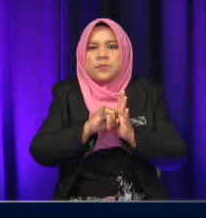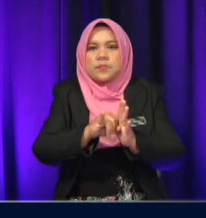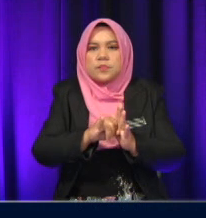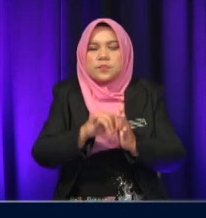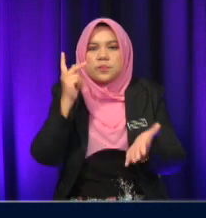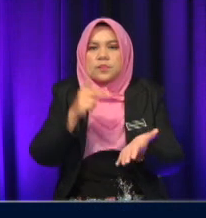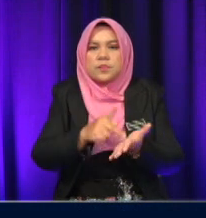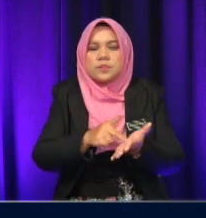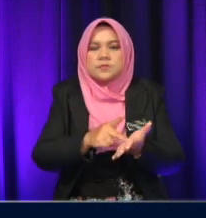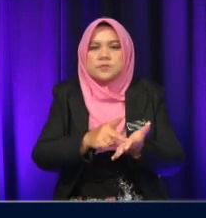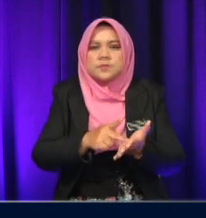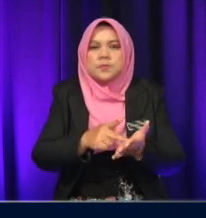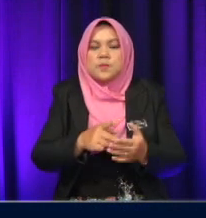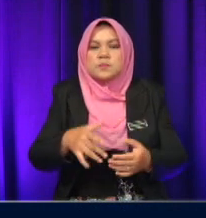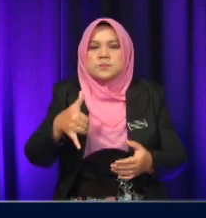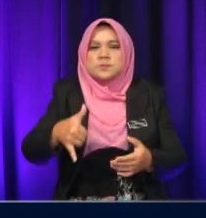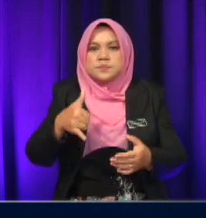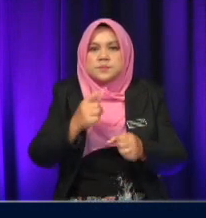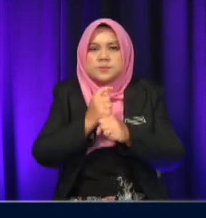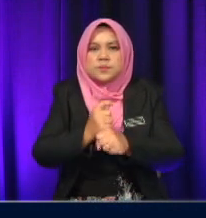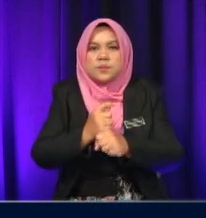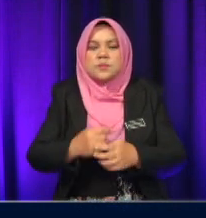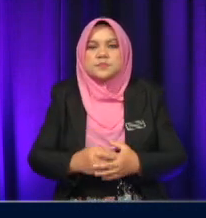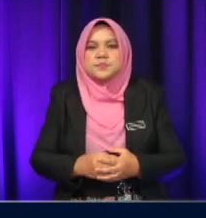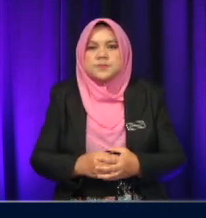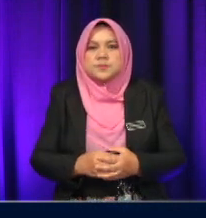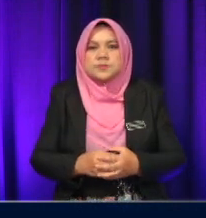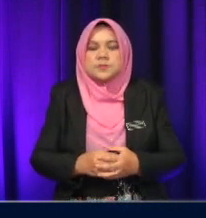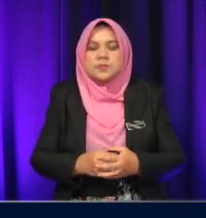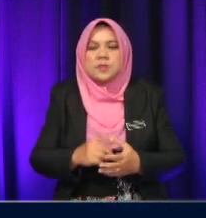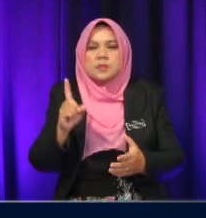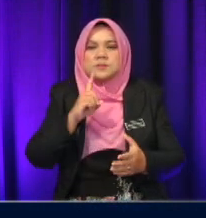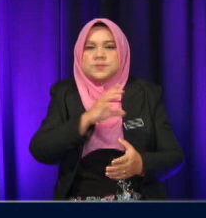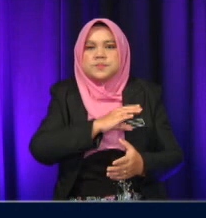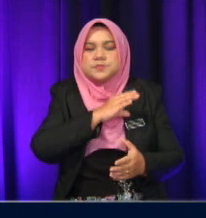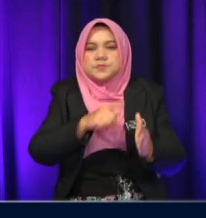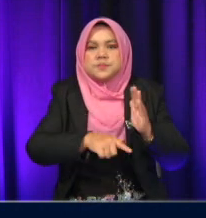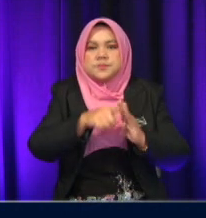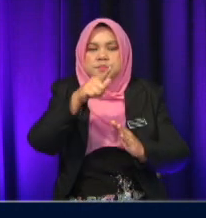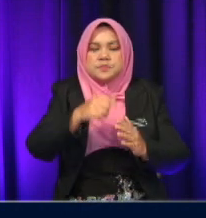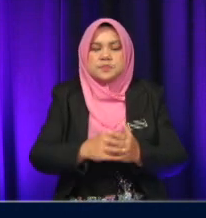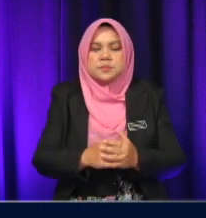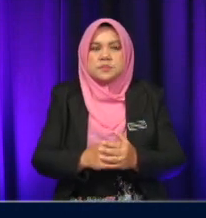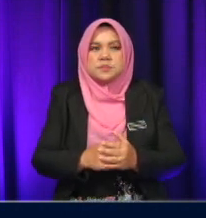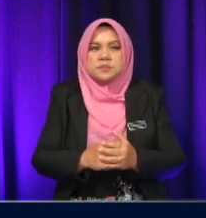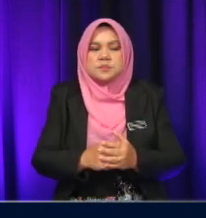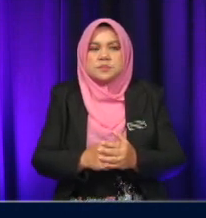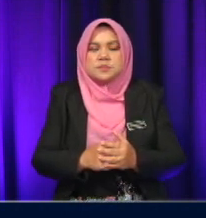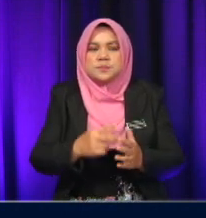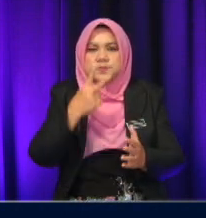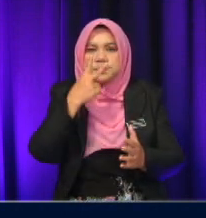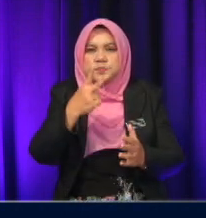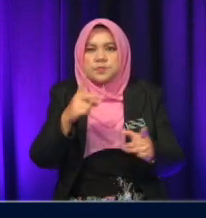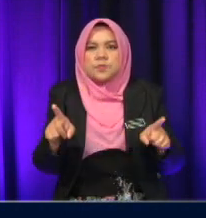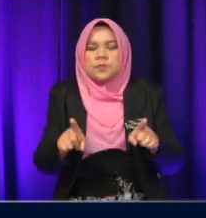memperkenalkan produk beg tahan lasak ni kepada pengguna. Betul, cikgu. Mana ciri-ciri lebihnya? Ya, nampak kat gambar